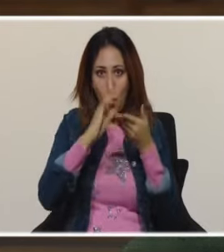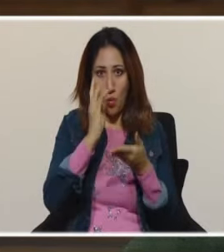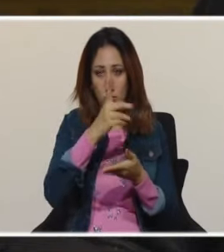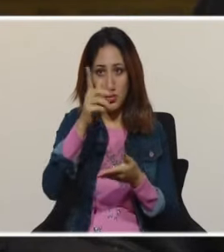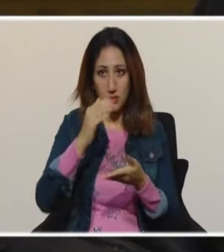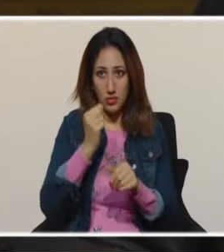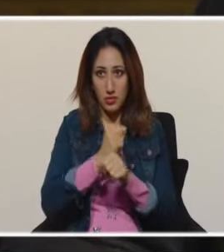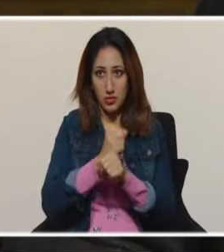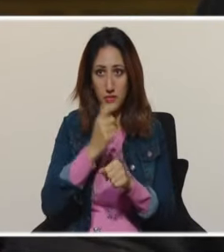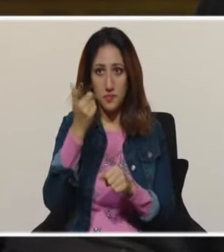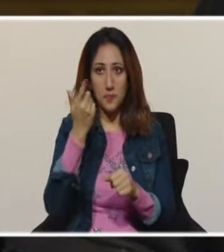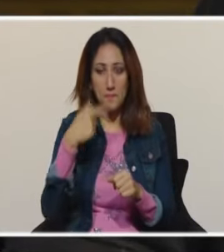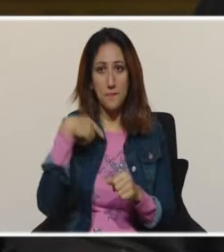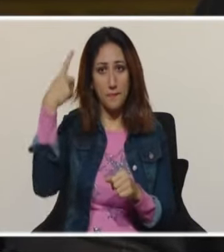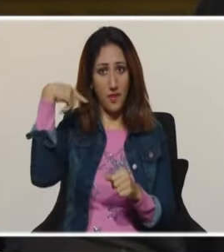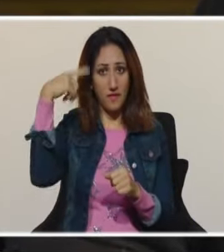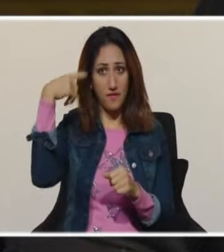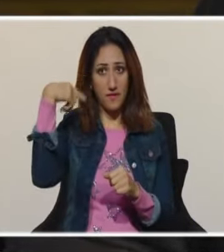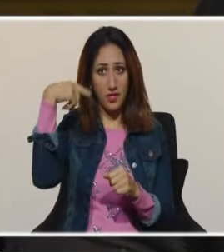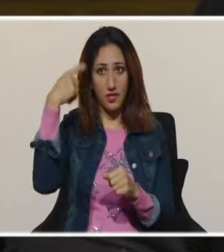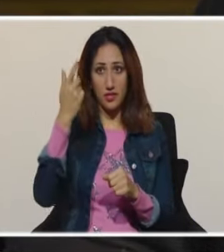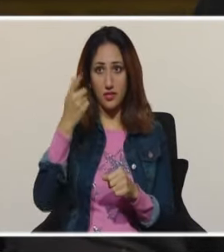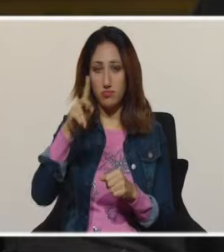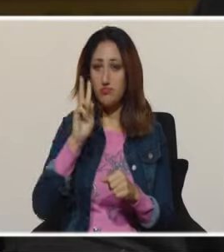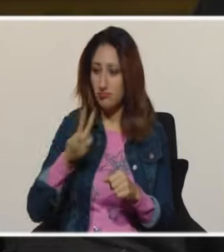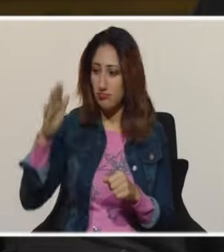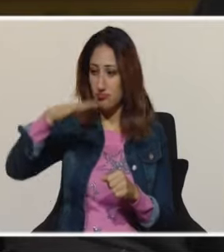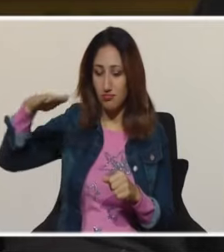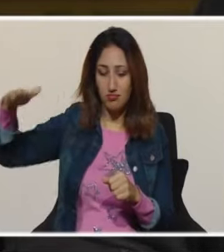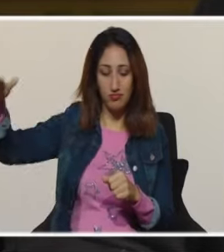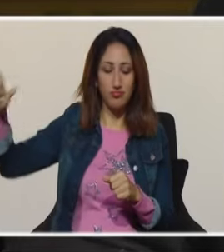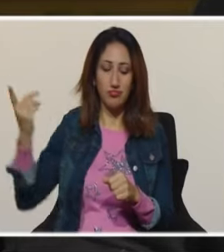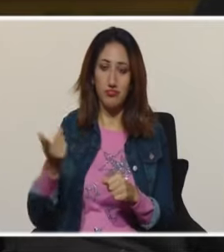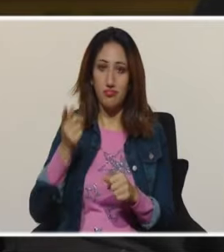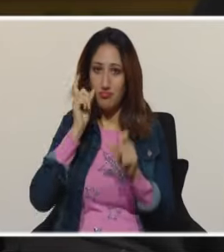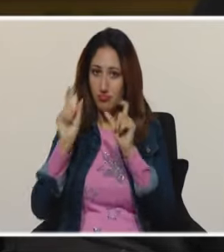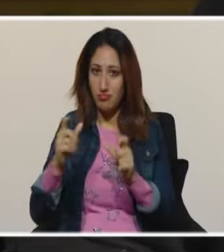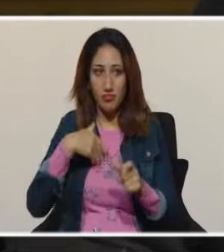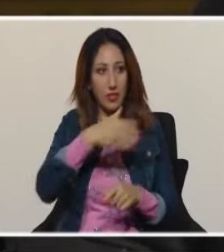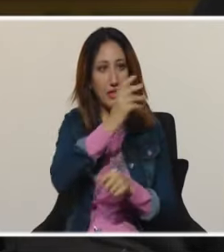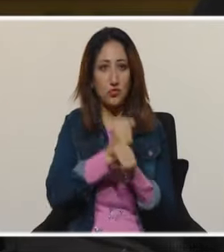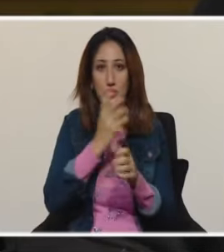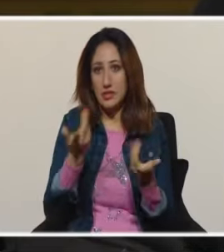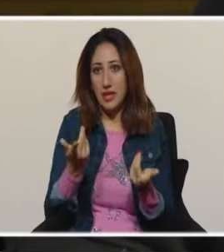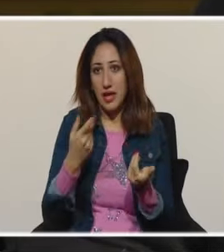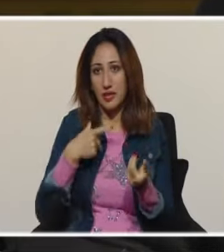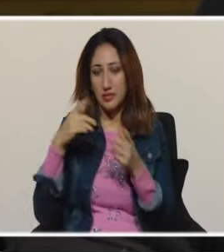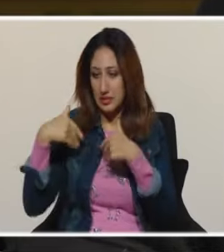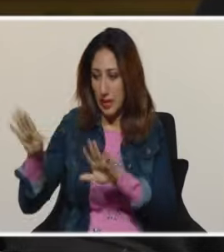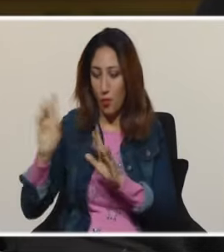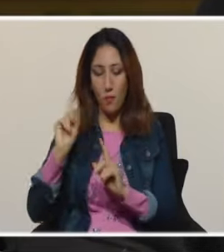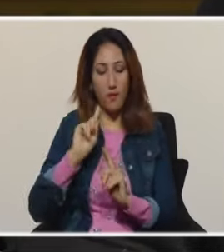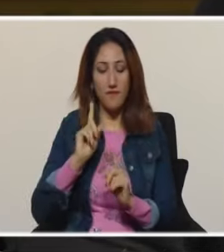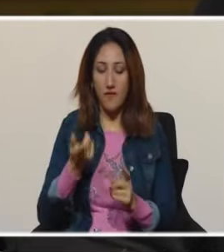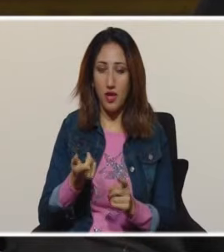حصلت؟ والله أنا فكرت، بس الأسرة زي ما أنت شايف حضرتك عايزة اهتمام برضو ورعاية، مش ينفع أسيبهم،